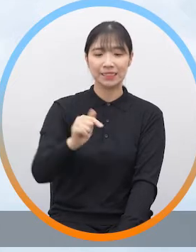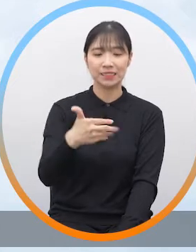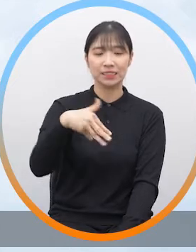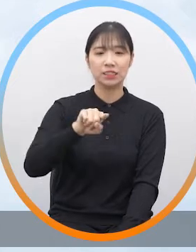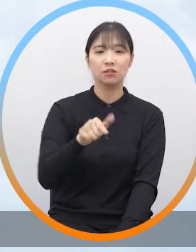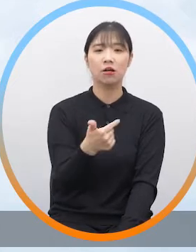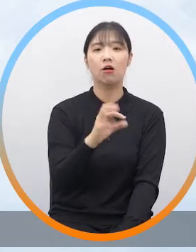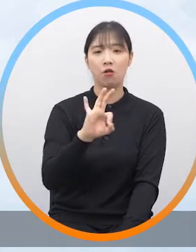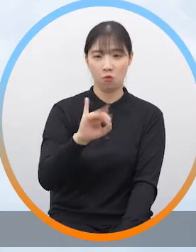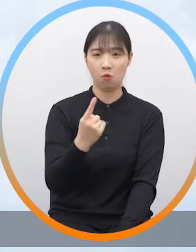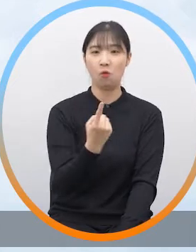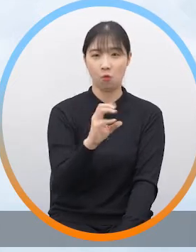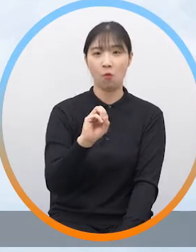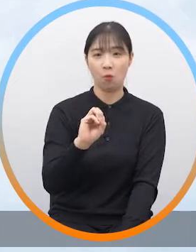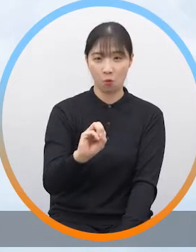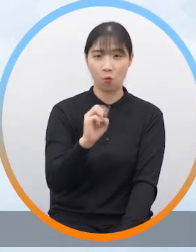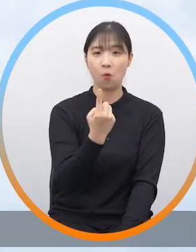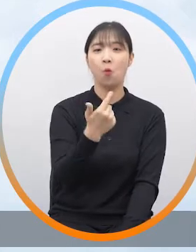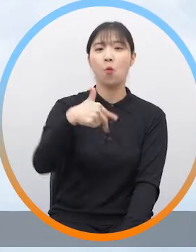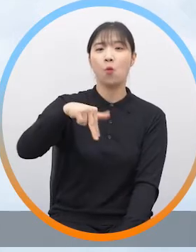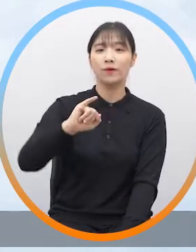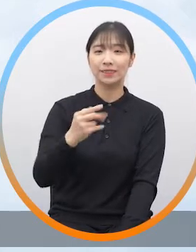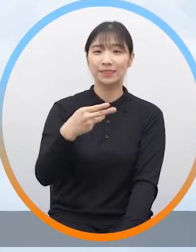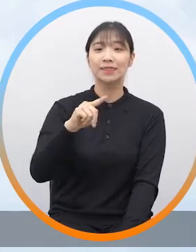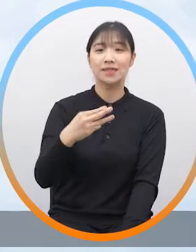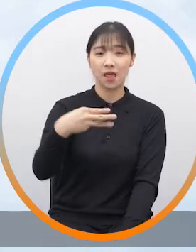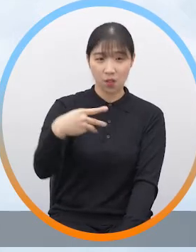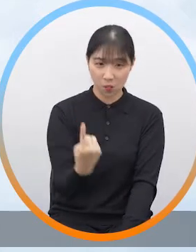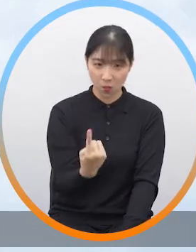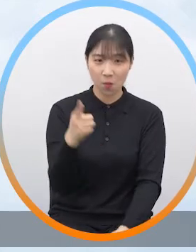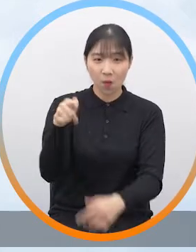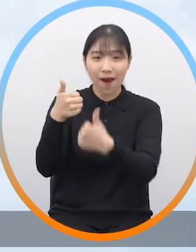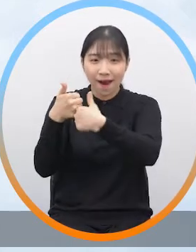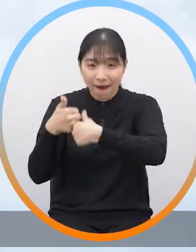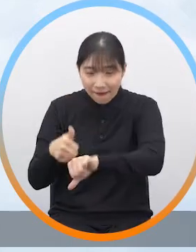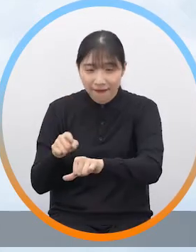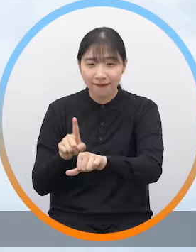응신천왕입니다. 오진덴노라고 하죠. 이 응신왕의 태자